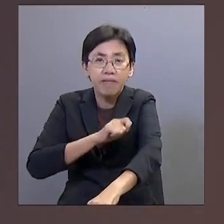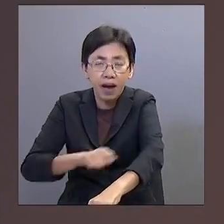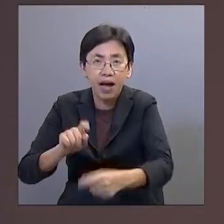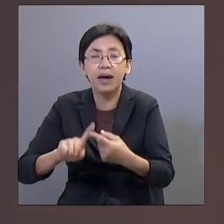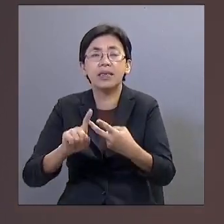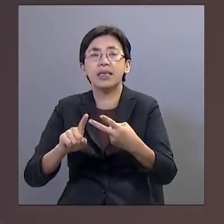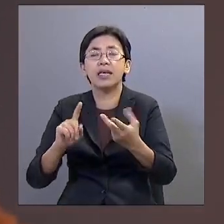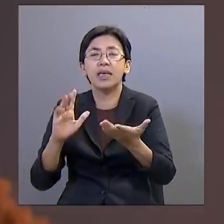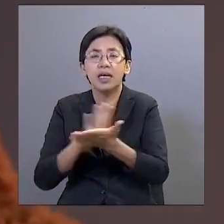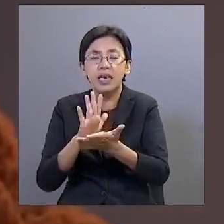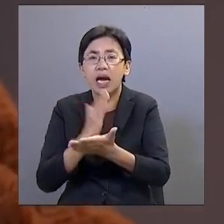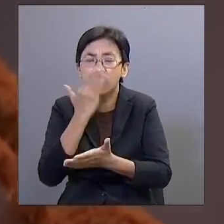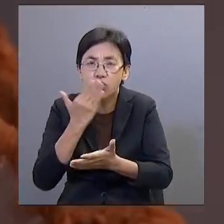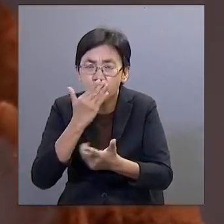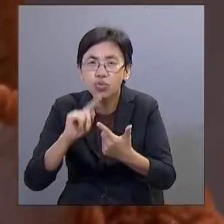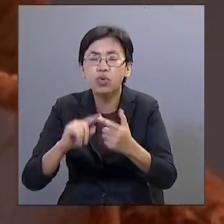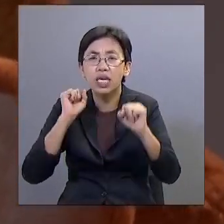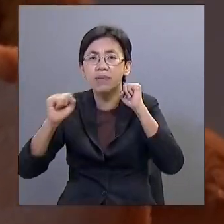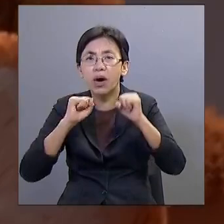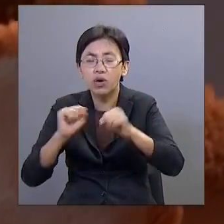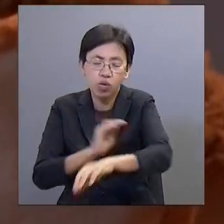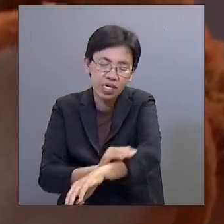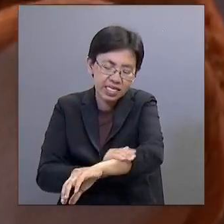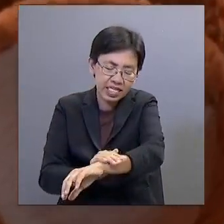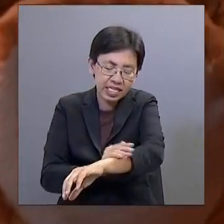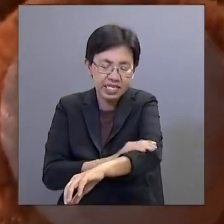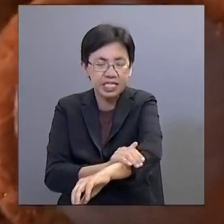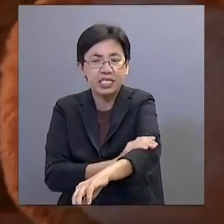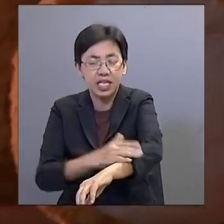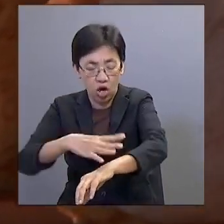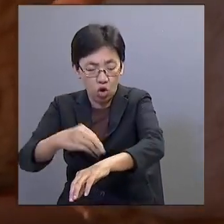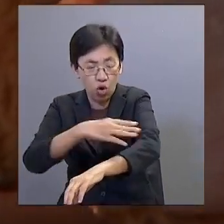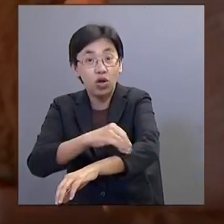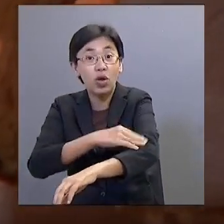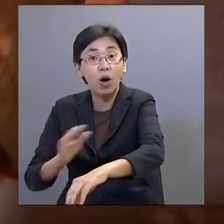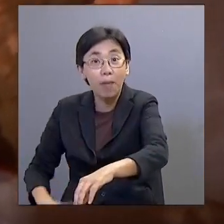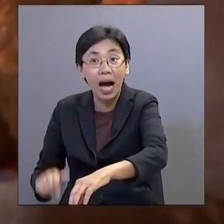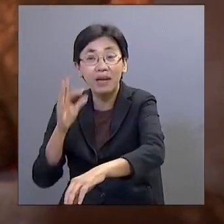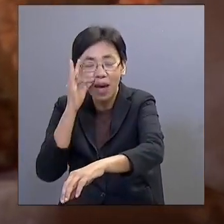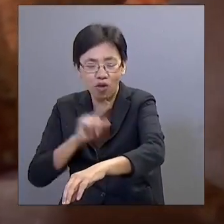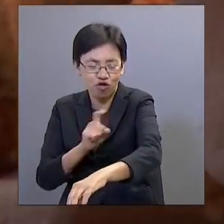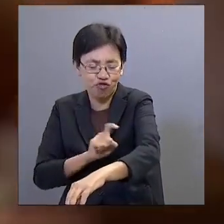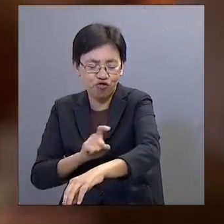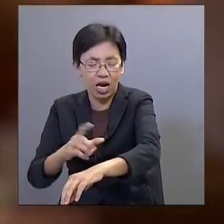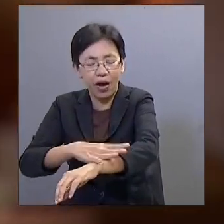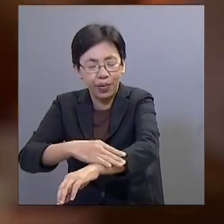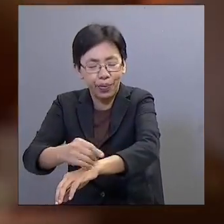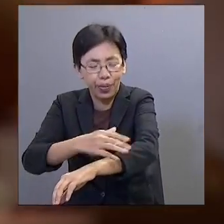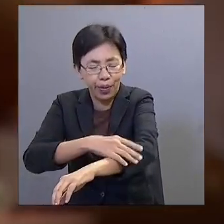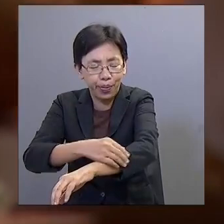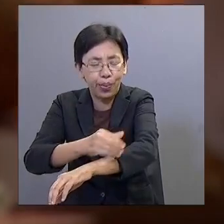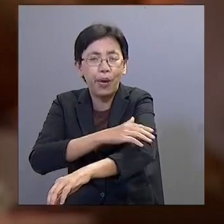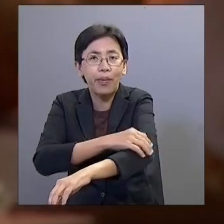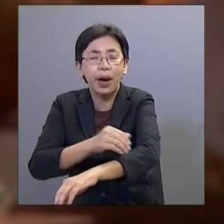าขนหนูสะอาดนะคะขยี้ที่ขนตามหลังจากการที่เราสเปรย์ไปแล้วพวกฝุ่นแป้งต่างๆหรือว่า